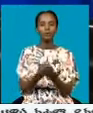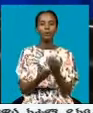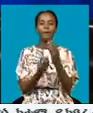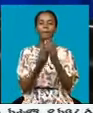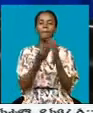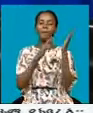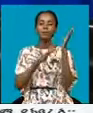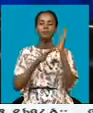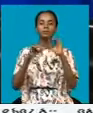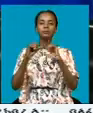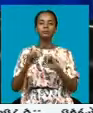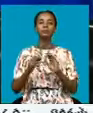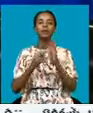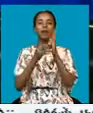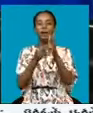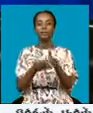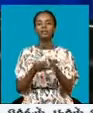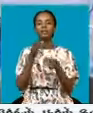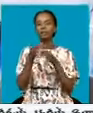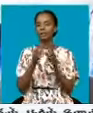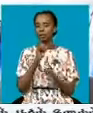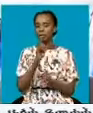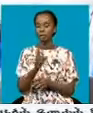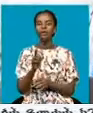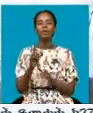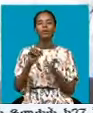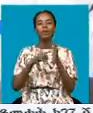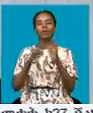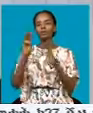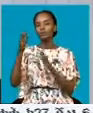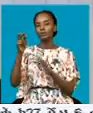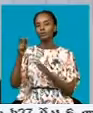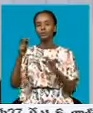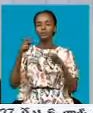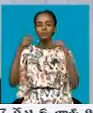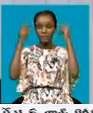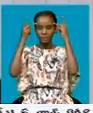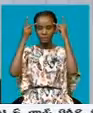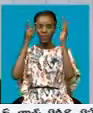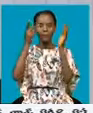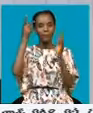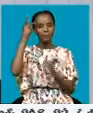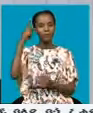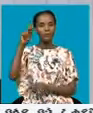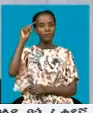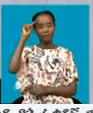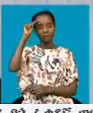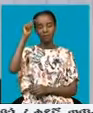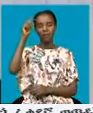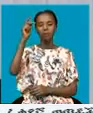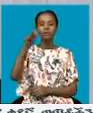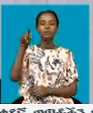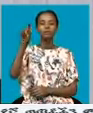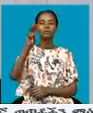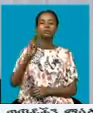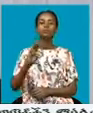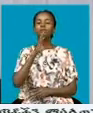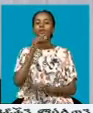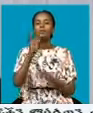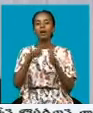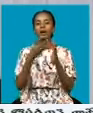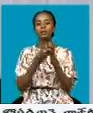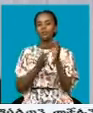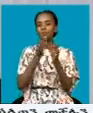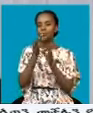در مچالو لابنت تتكاشنو يو لاي تاسو دو انفرستي پريزيدنت پروفيسر تاكل تادس بمراغ برولاي اندتنا